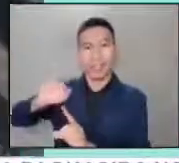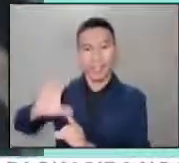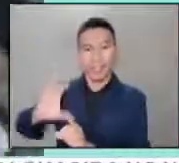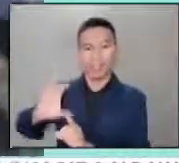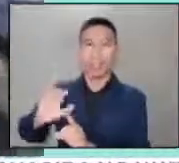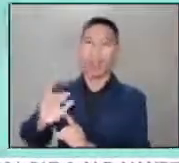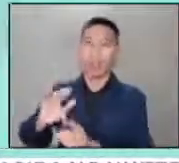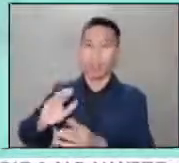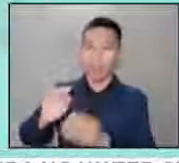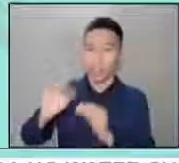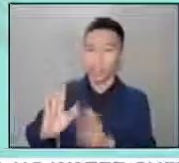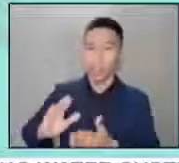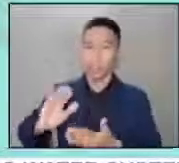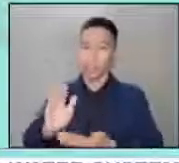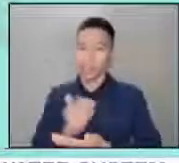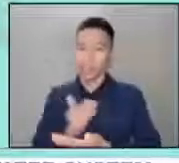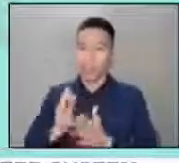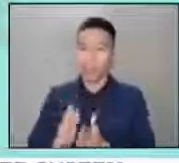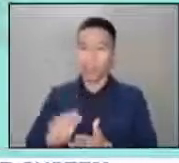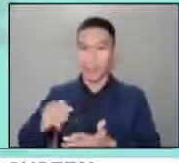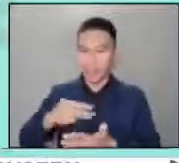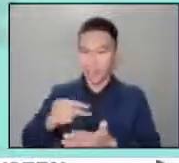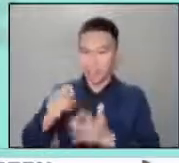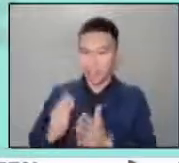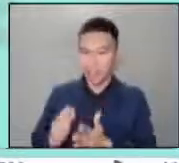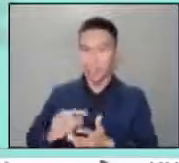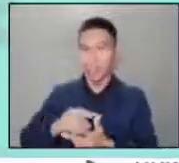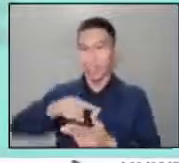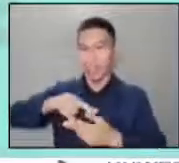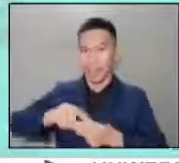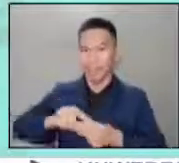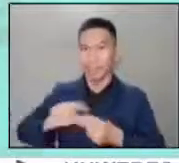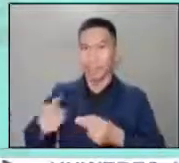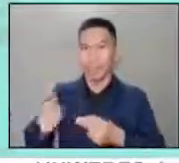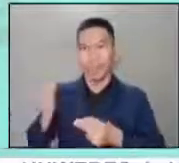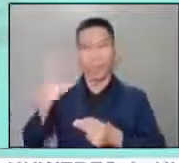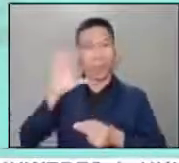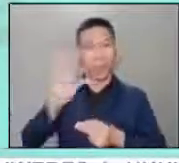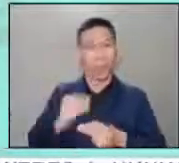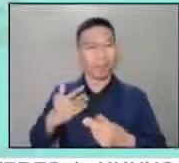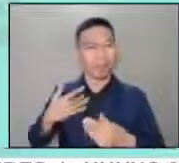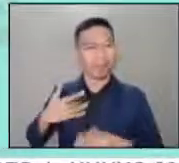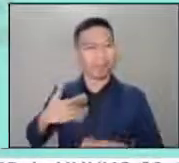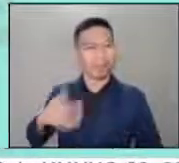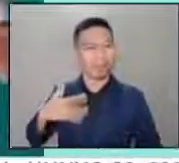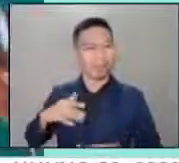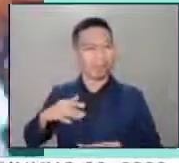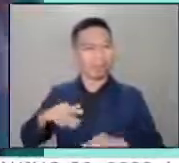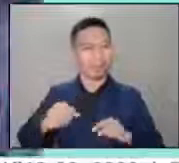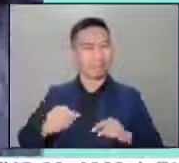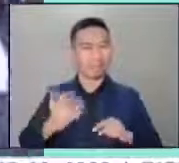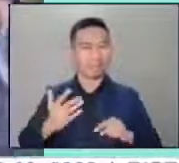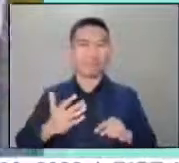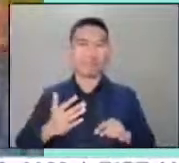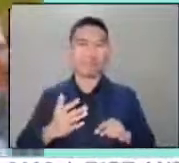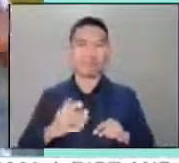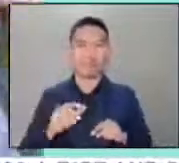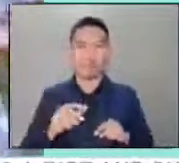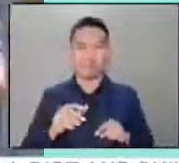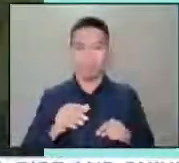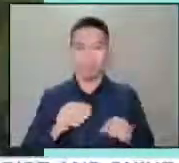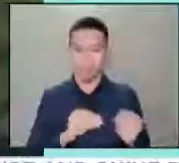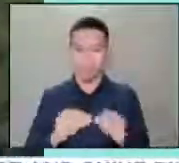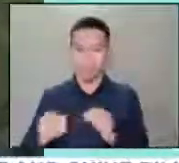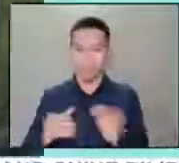pa. Meron kasi siyang kakaibang estilo sa pagtuturo at ito ay sa pamamagitan ng pagkanta at pagsayaw upang